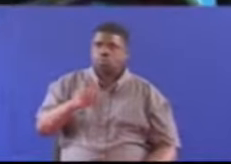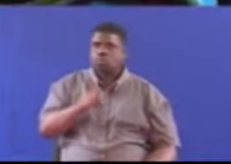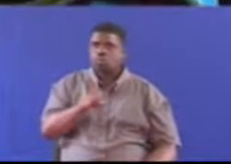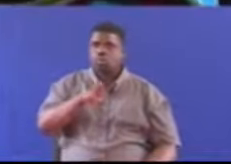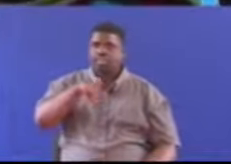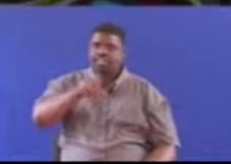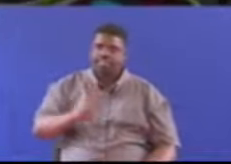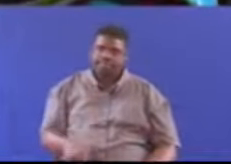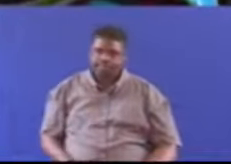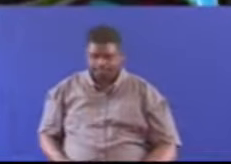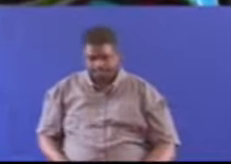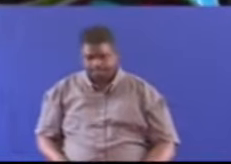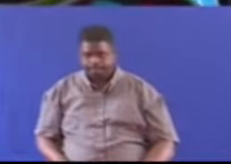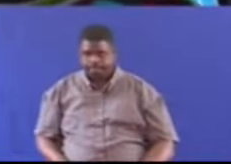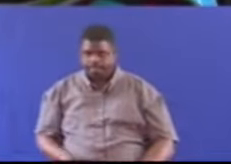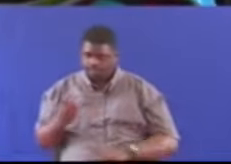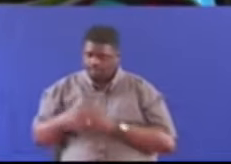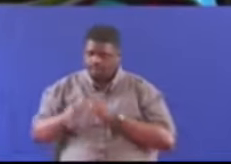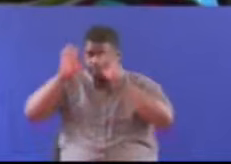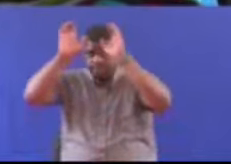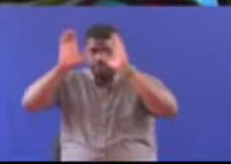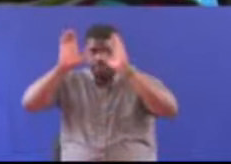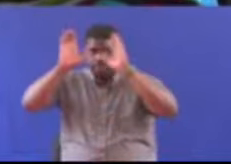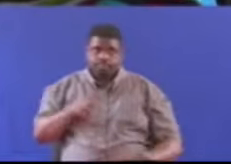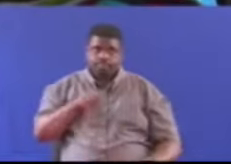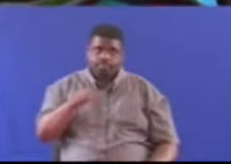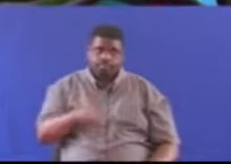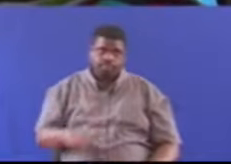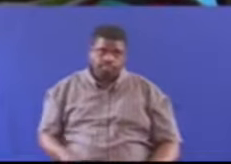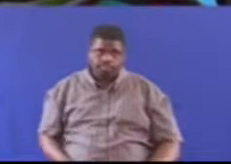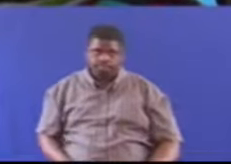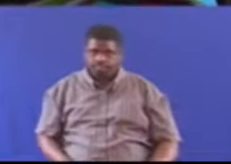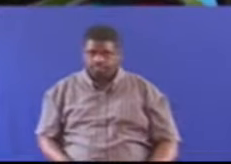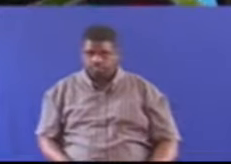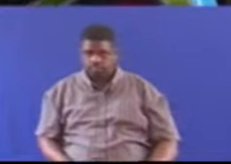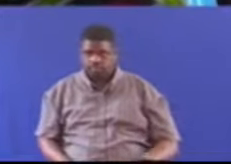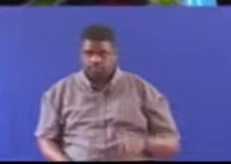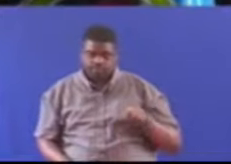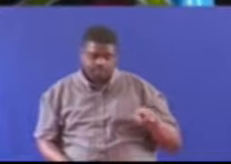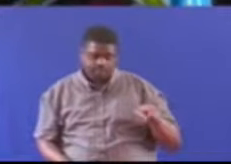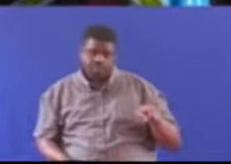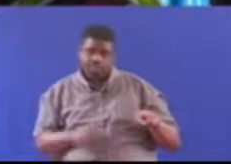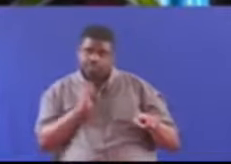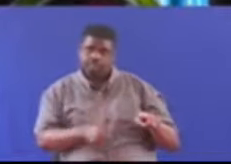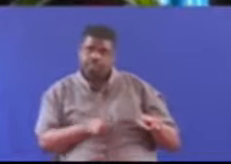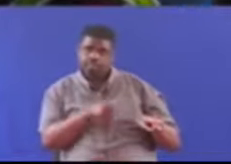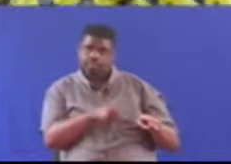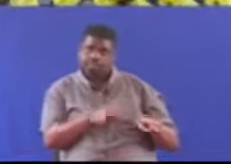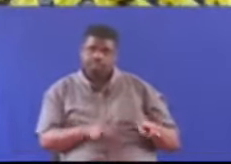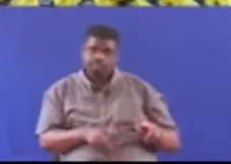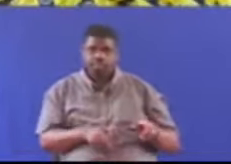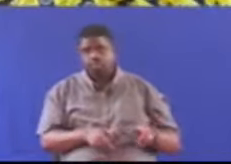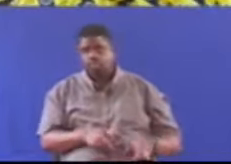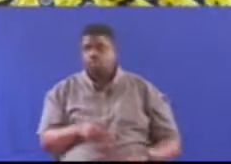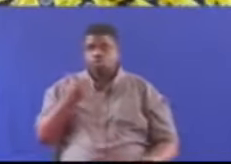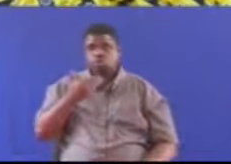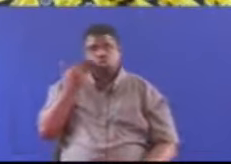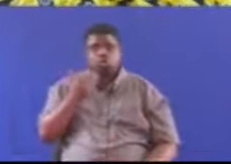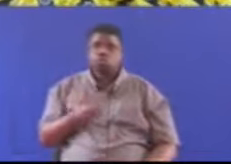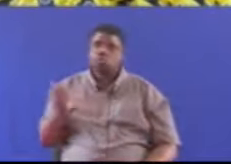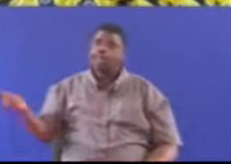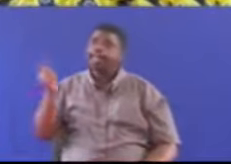Lakini pia katika kampeni hii ambayo naibu spika Mheshimiwa Musa Zungu pia naye